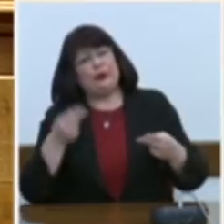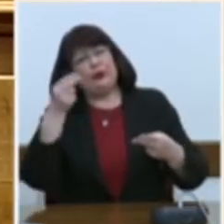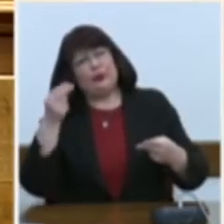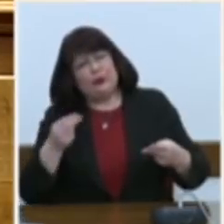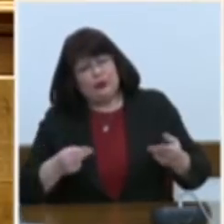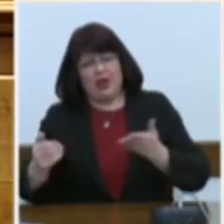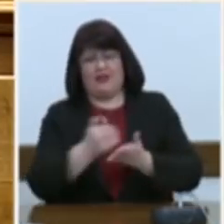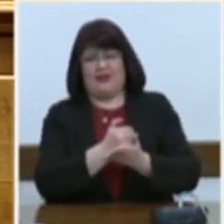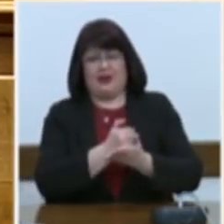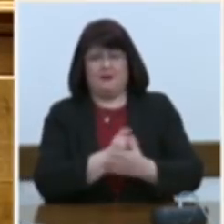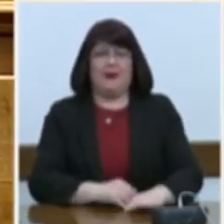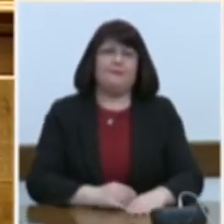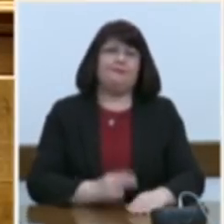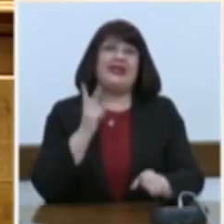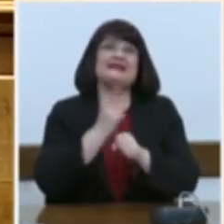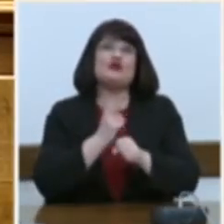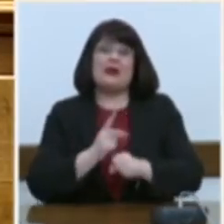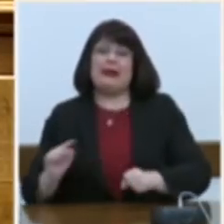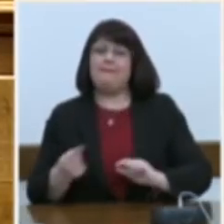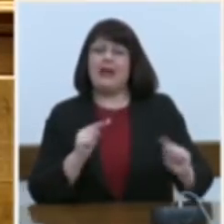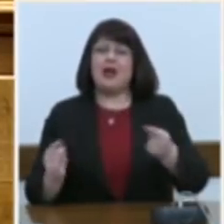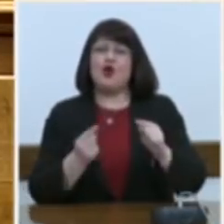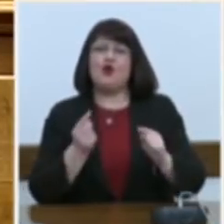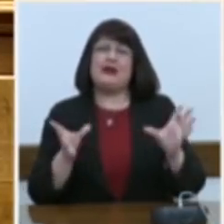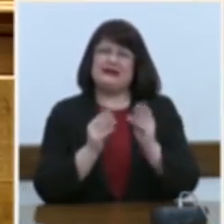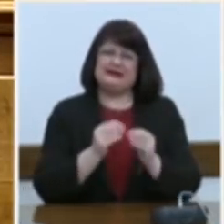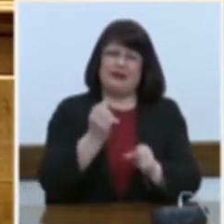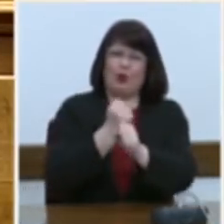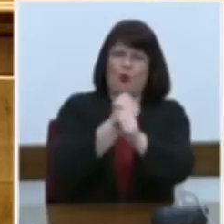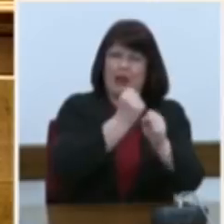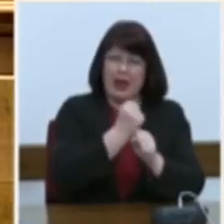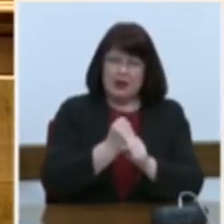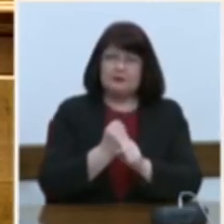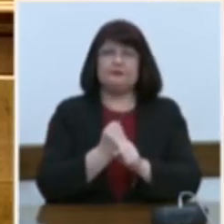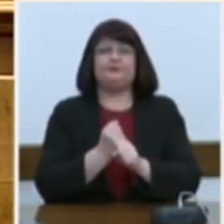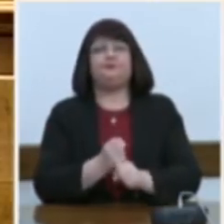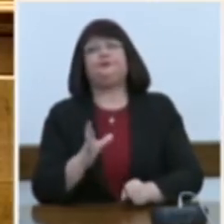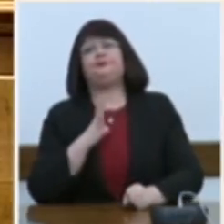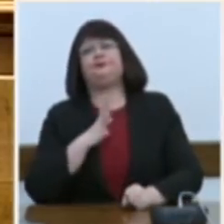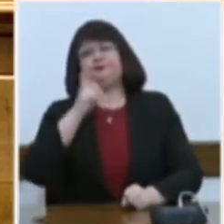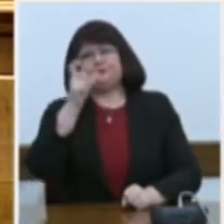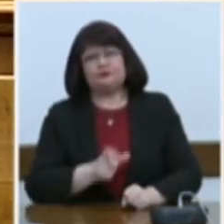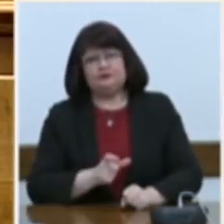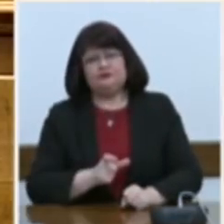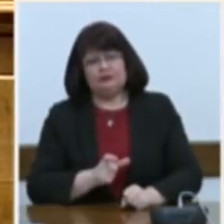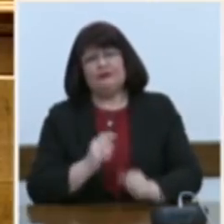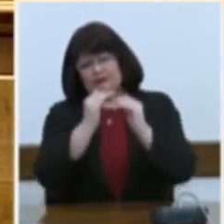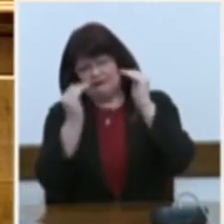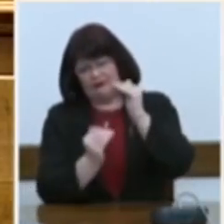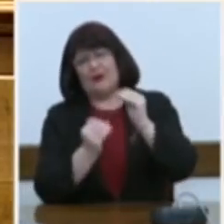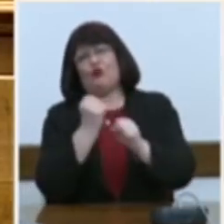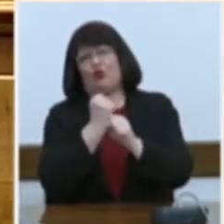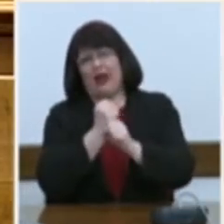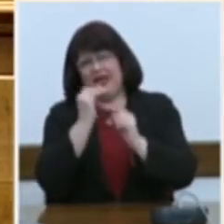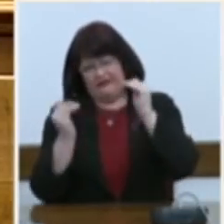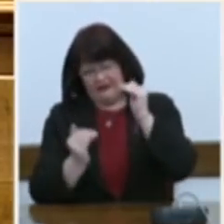Ενώ για τη σεξουαλική παρενόχληση στον χώρο εργασίας, δηλαδή σε άτομο που εξαρτάται εργασιακά από